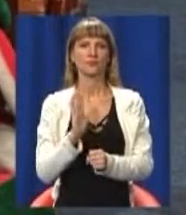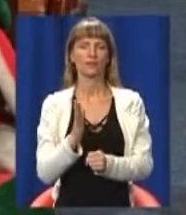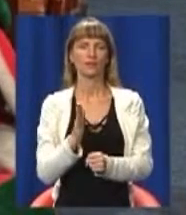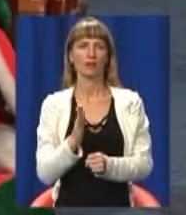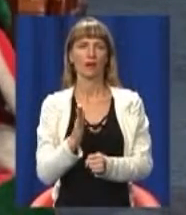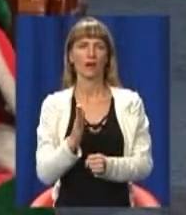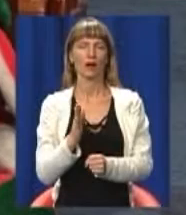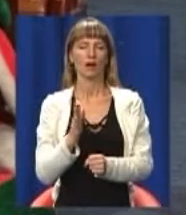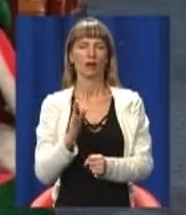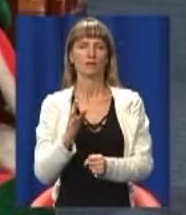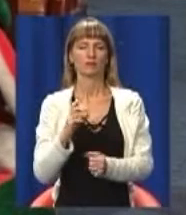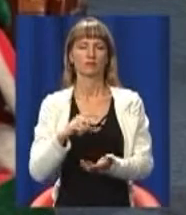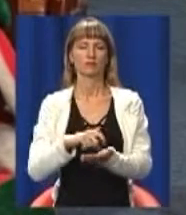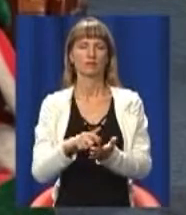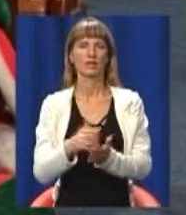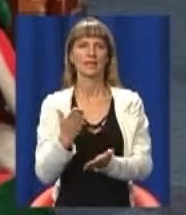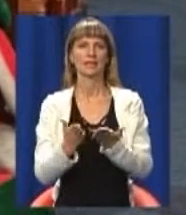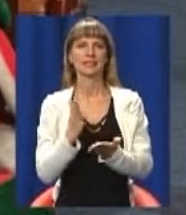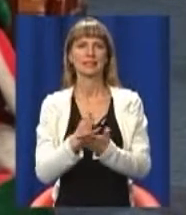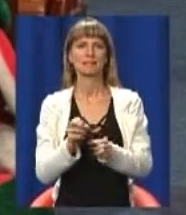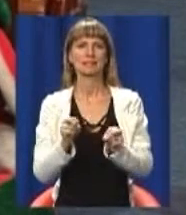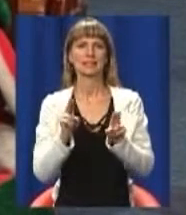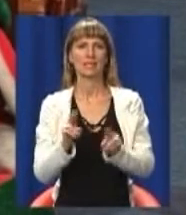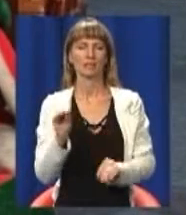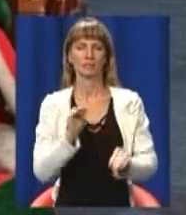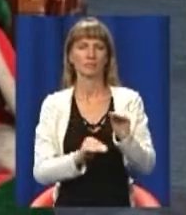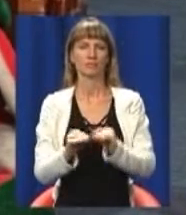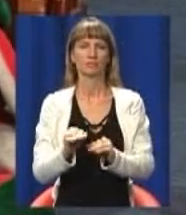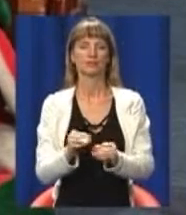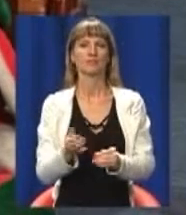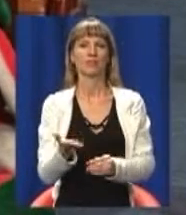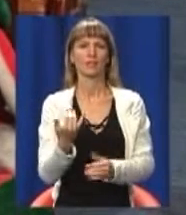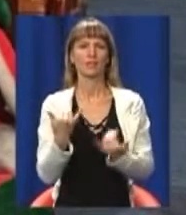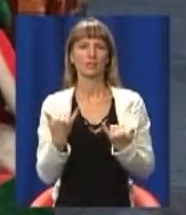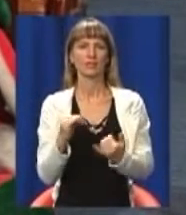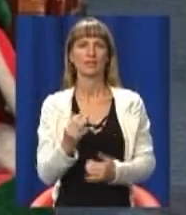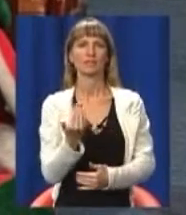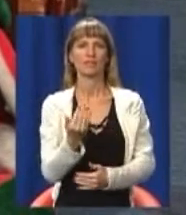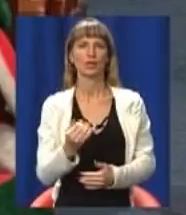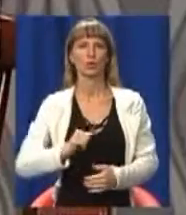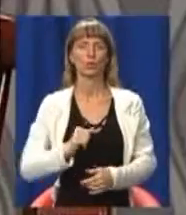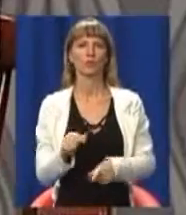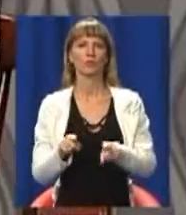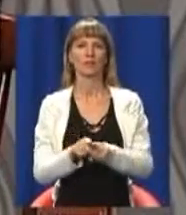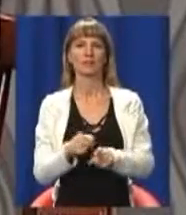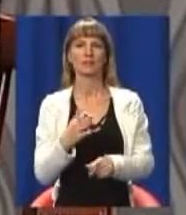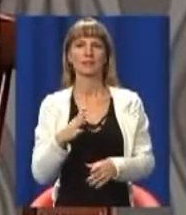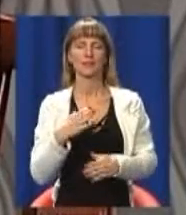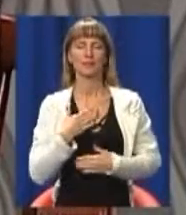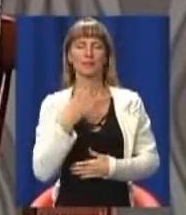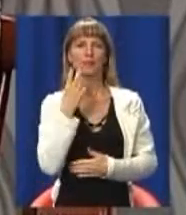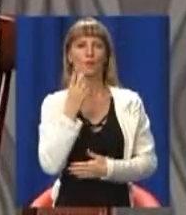умовах, якщо є спеціальні інгредієнти. А давай зараз. І ви, друзі, також з нами